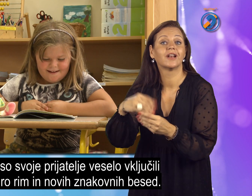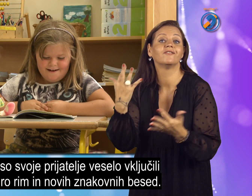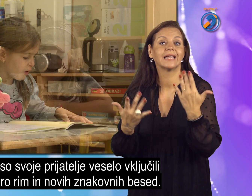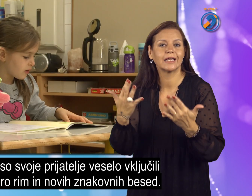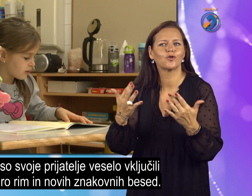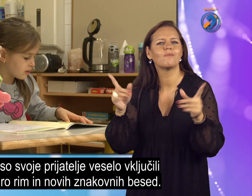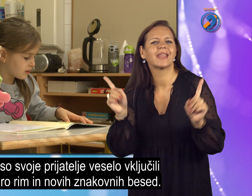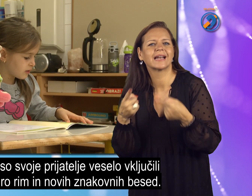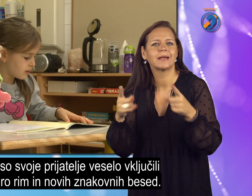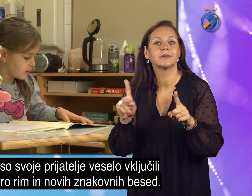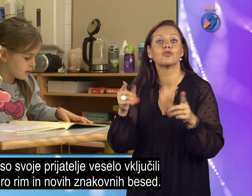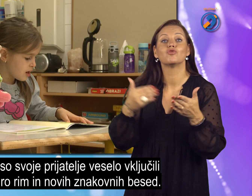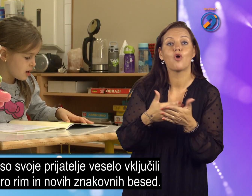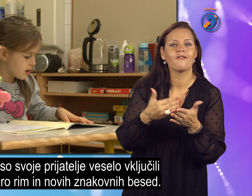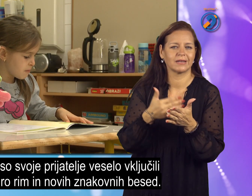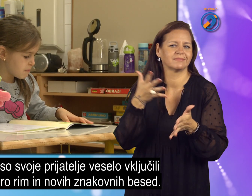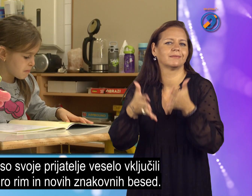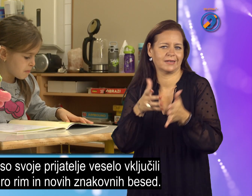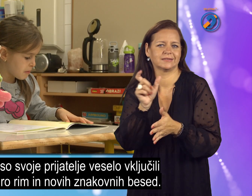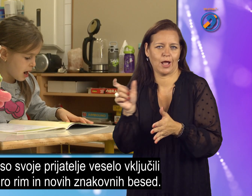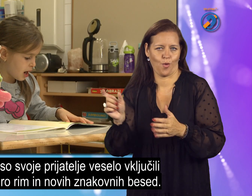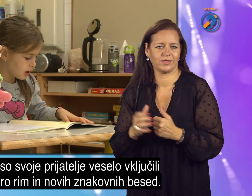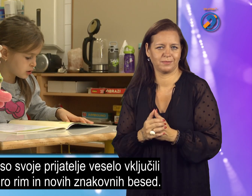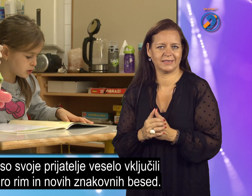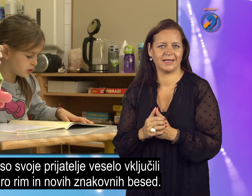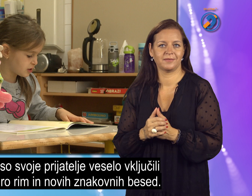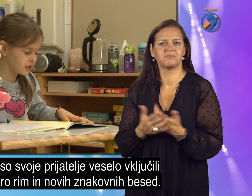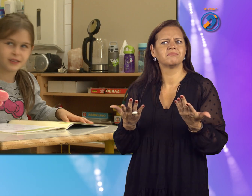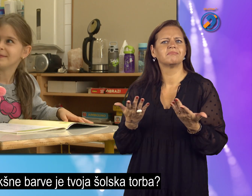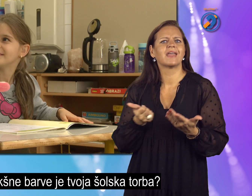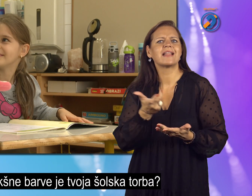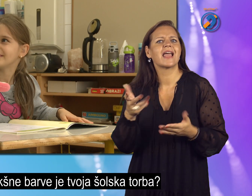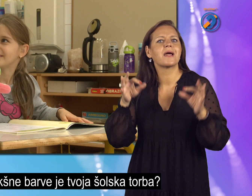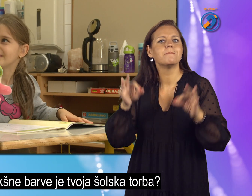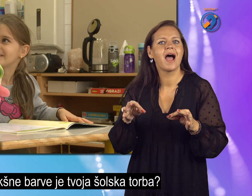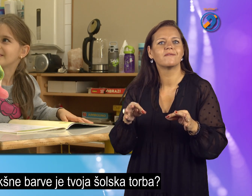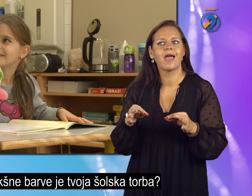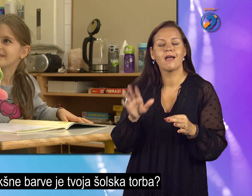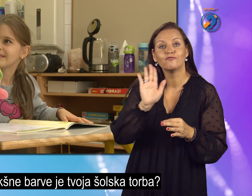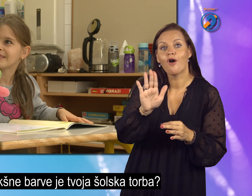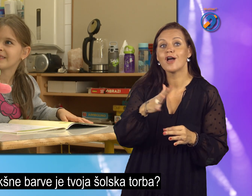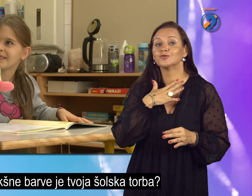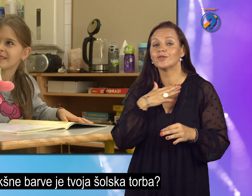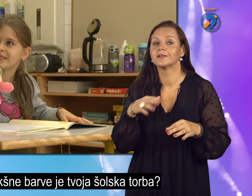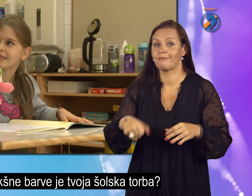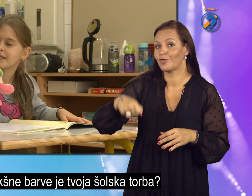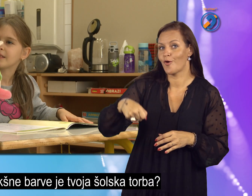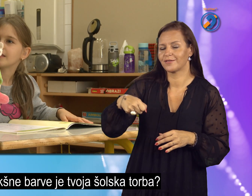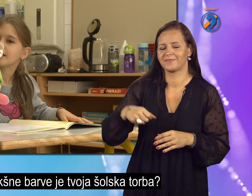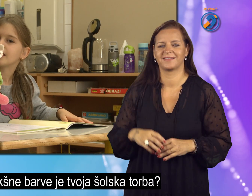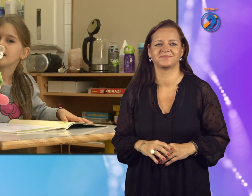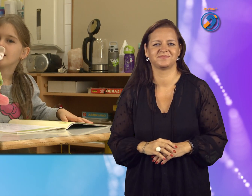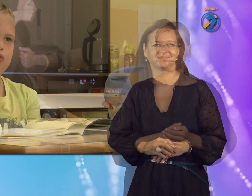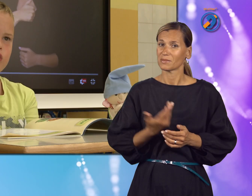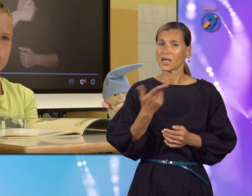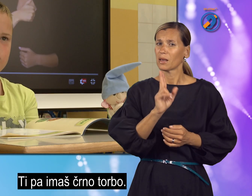prijatelje veselo vključili v igro rim in novih znakovnih besed. Kakšne barve je tvoja šolska